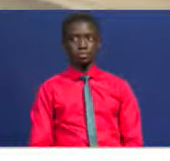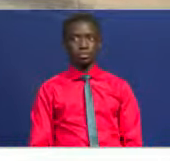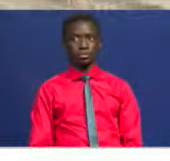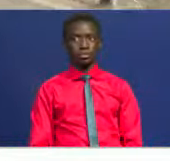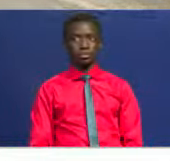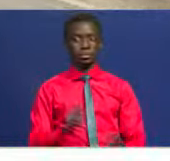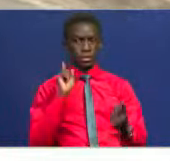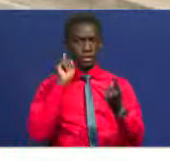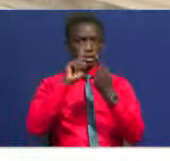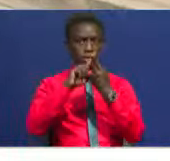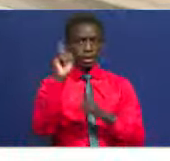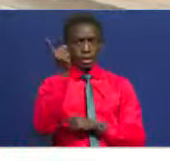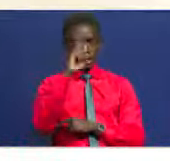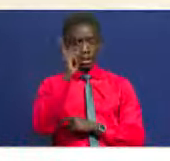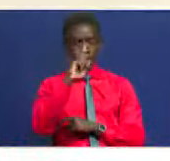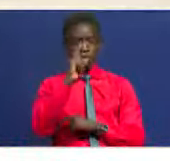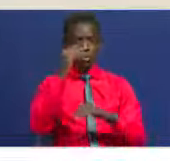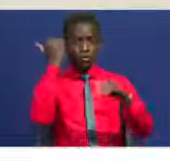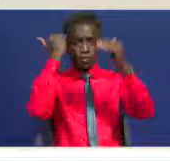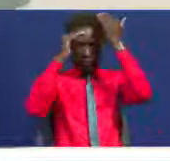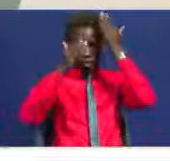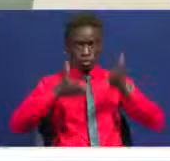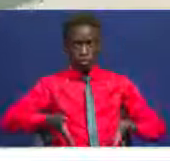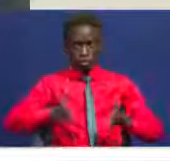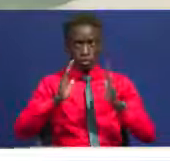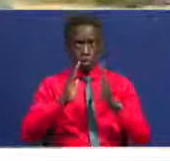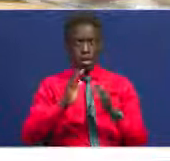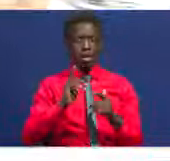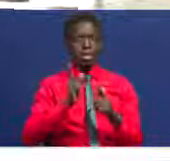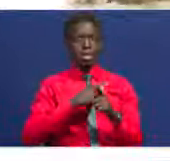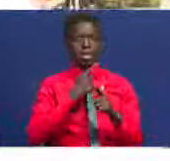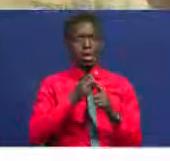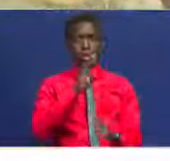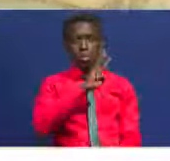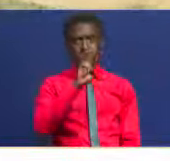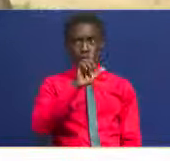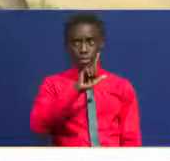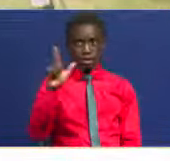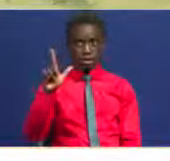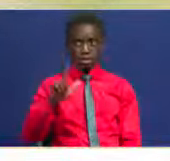kuelekea barabara ya University Way, barabara ya Waiyaki Way